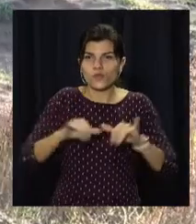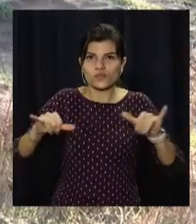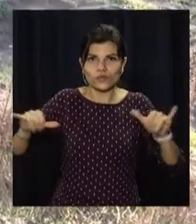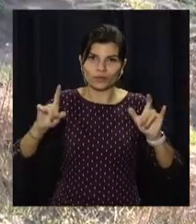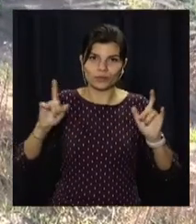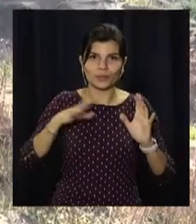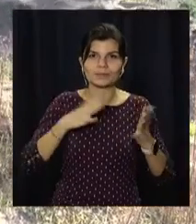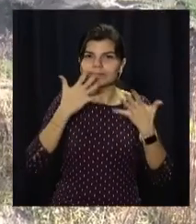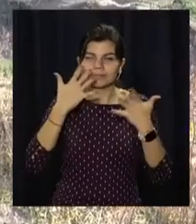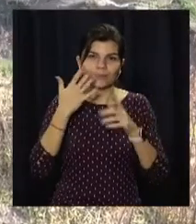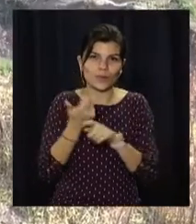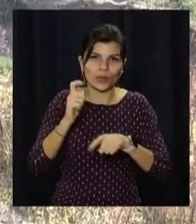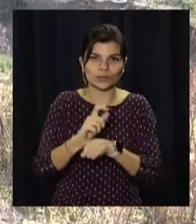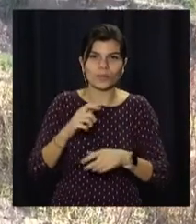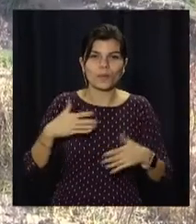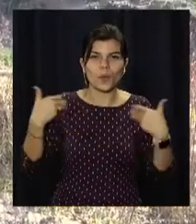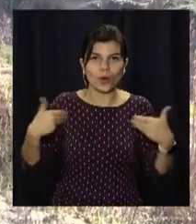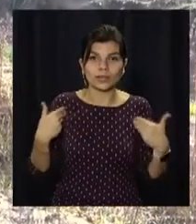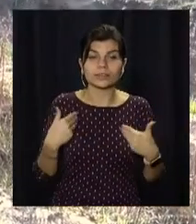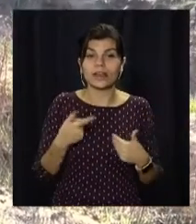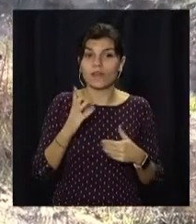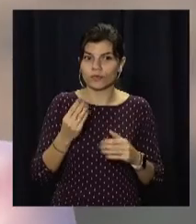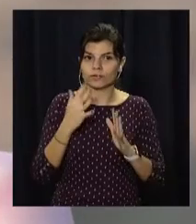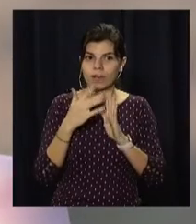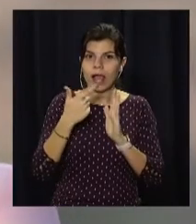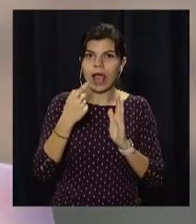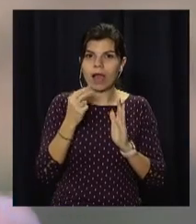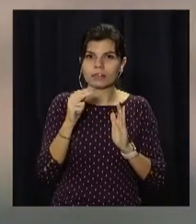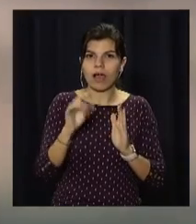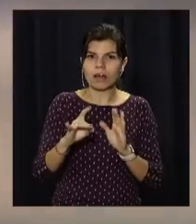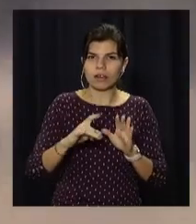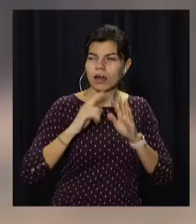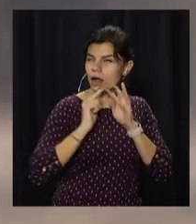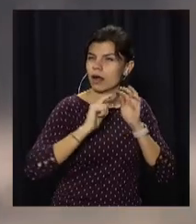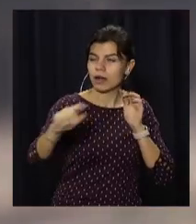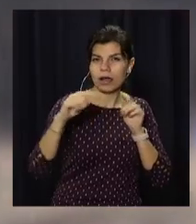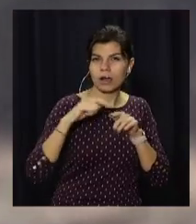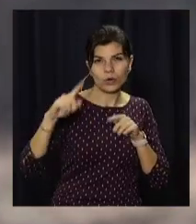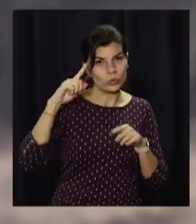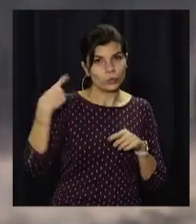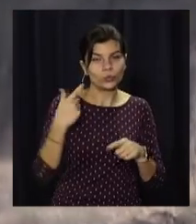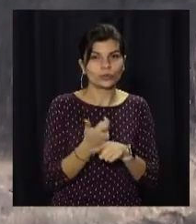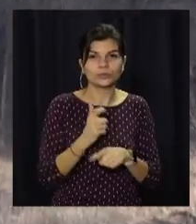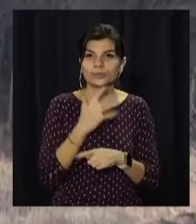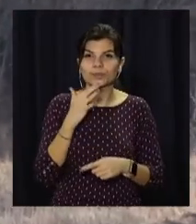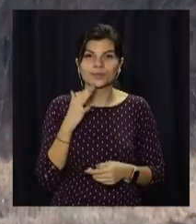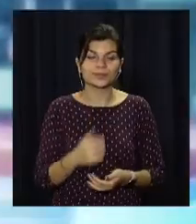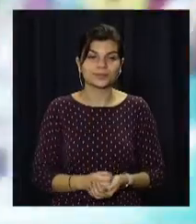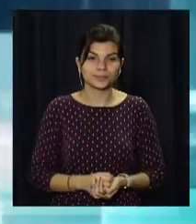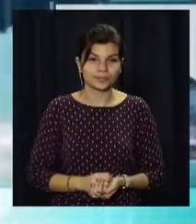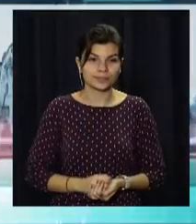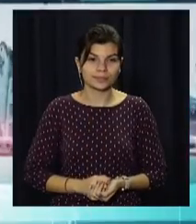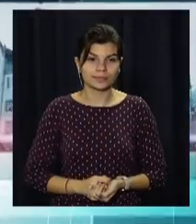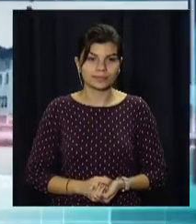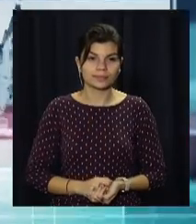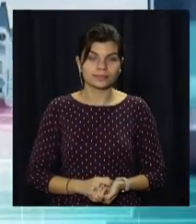на Дніпропетровщині з'явилось практично 200 гектарів нових лісів. Анастасія Вільхова, Володимир Туркулець, Open News, телеканал «Відкритий».